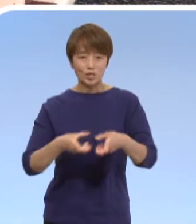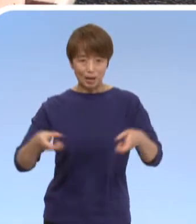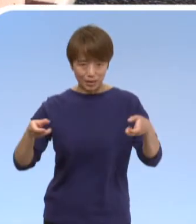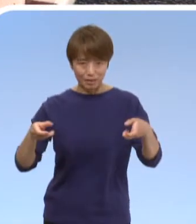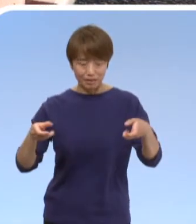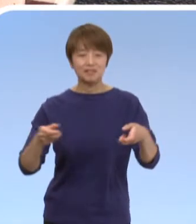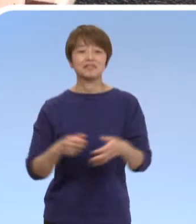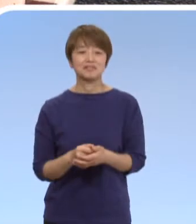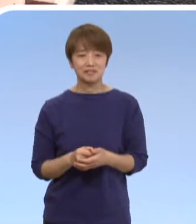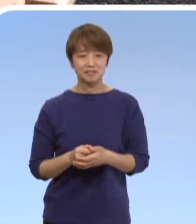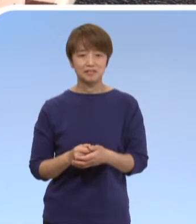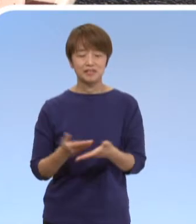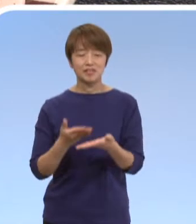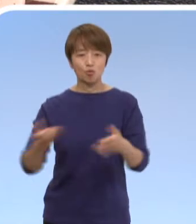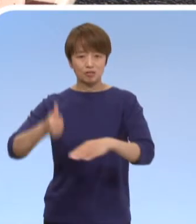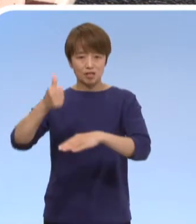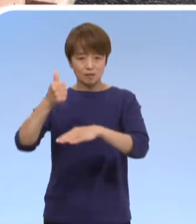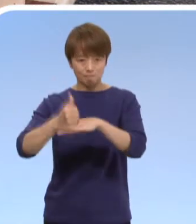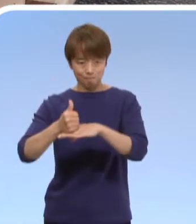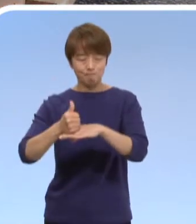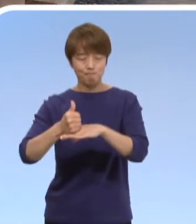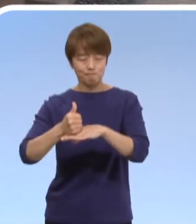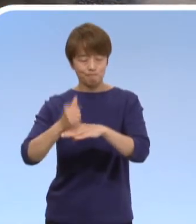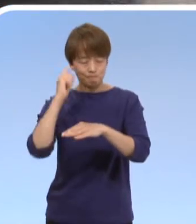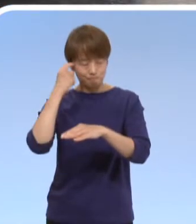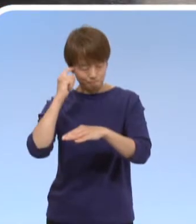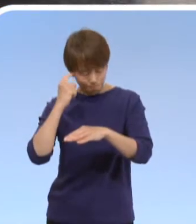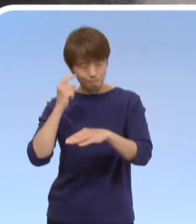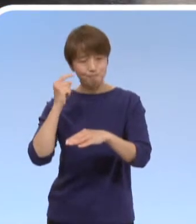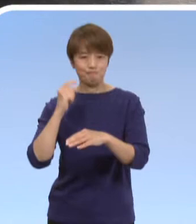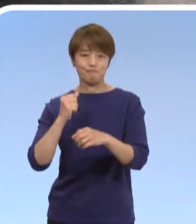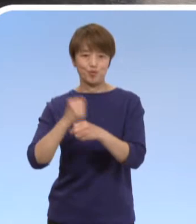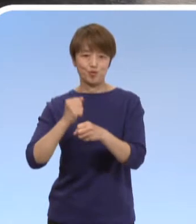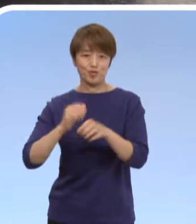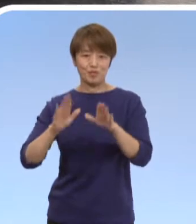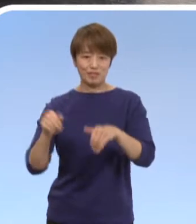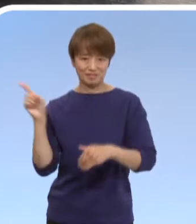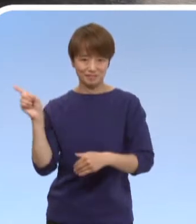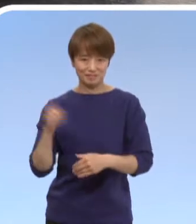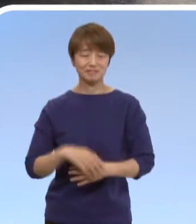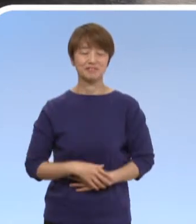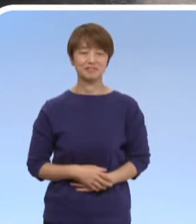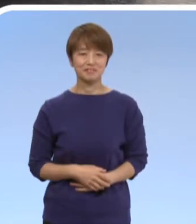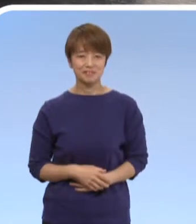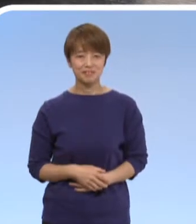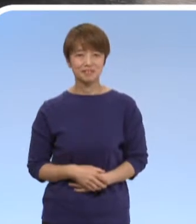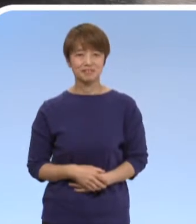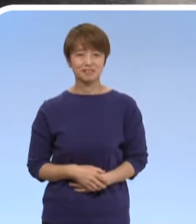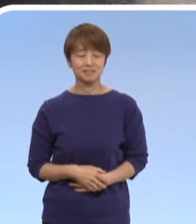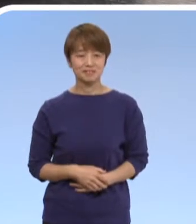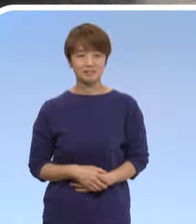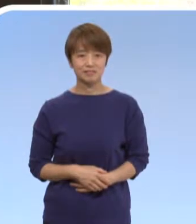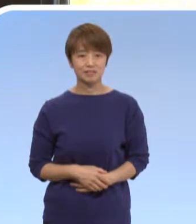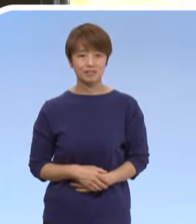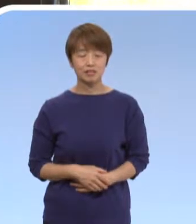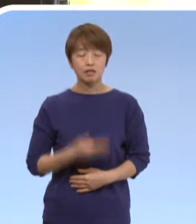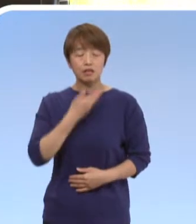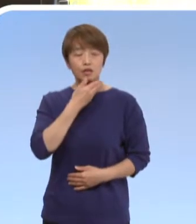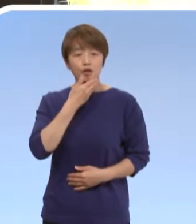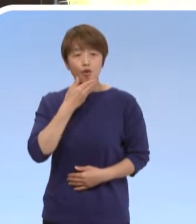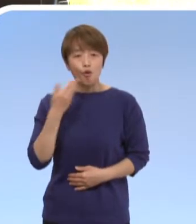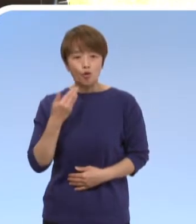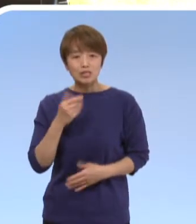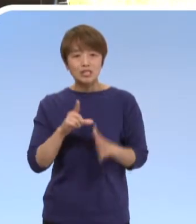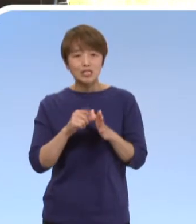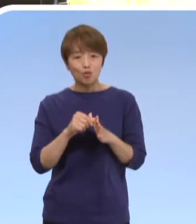ン鍋。店主のこだわりがたっぷり詰まったお鍋が大人気なんです。 ええ時期